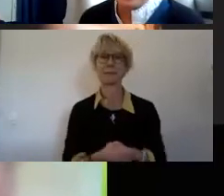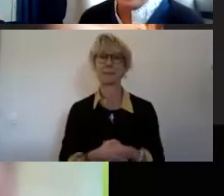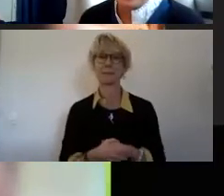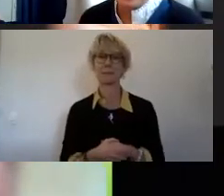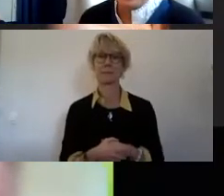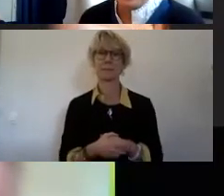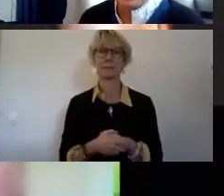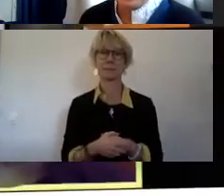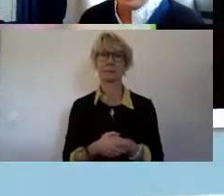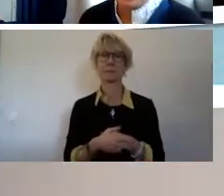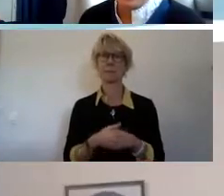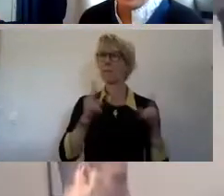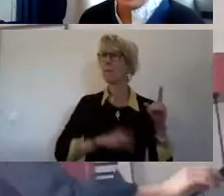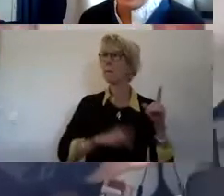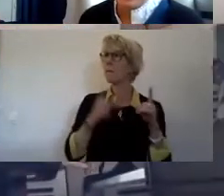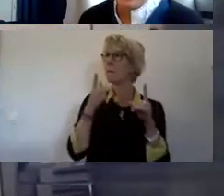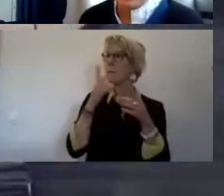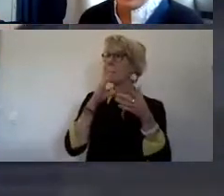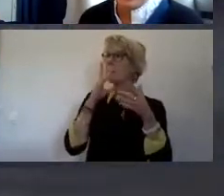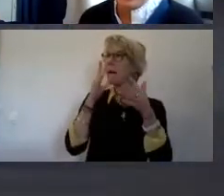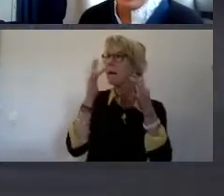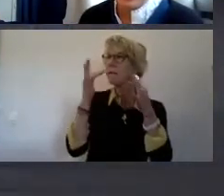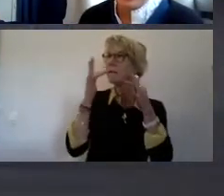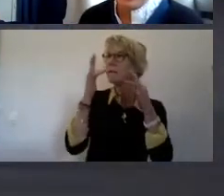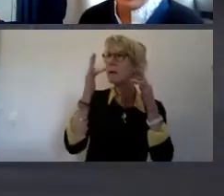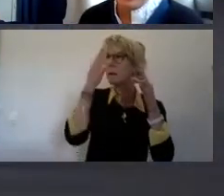L'escarpin mélancolique, formidable.